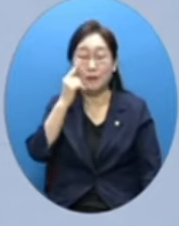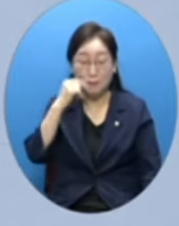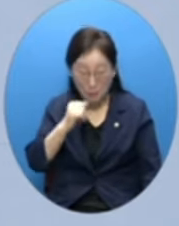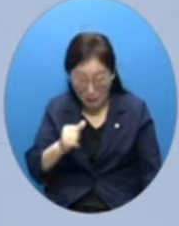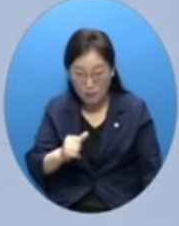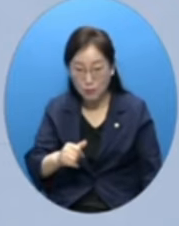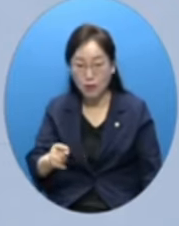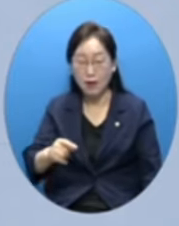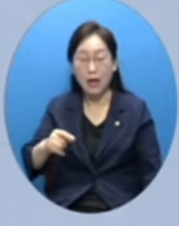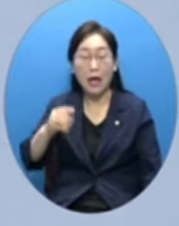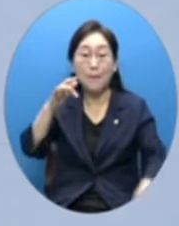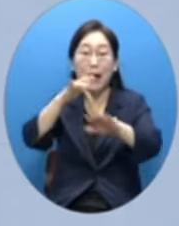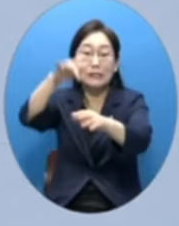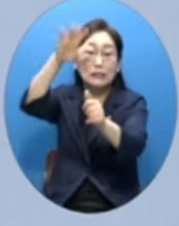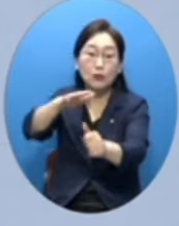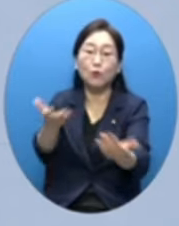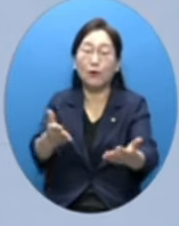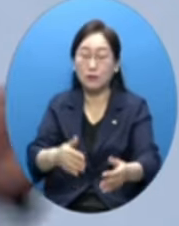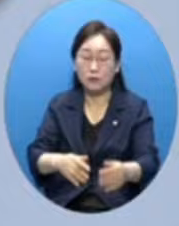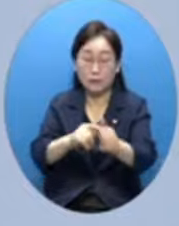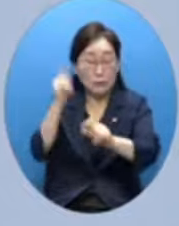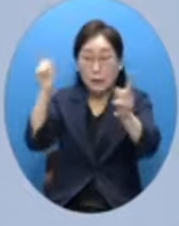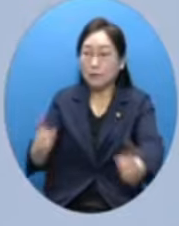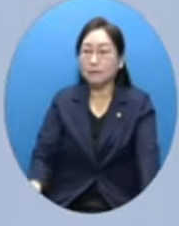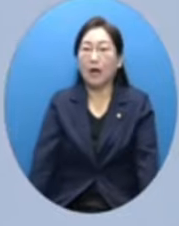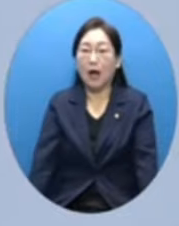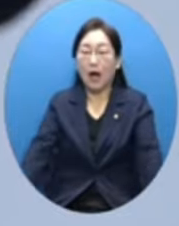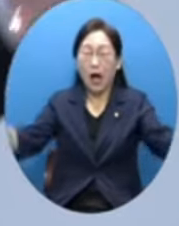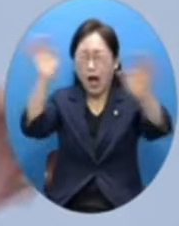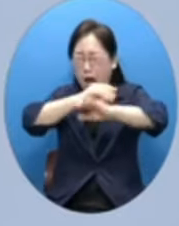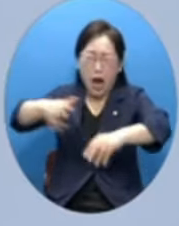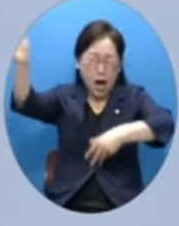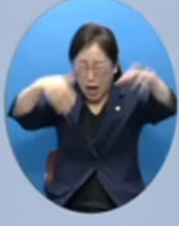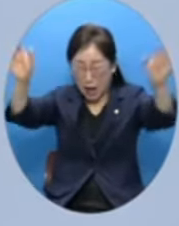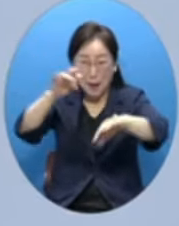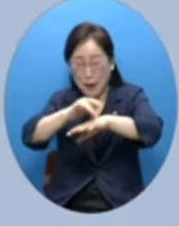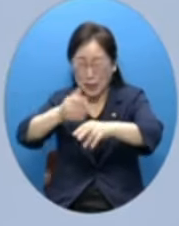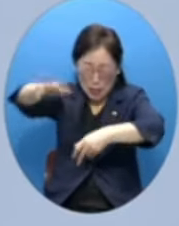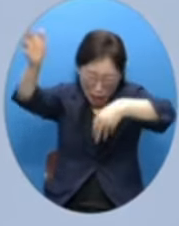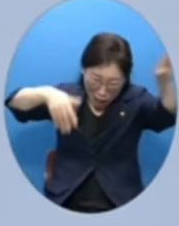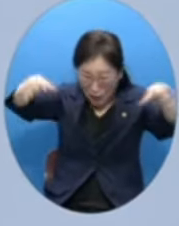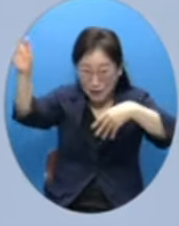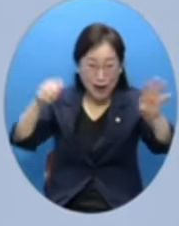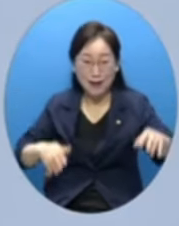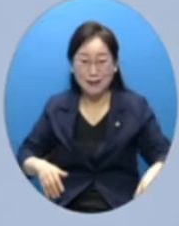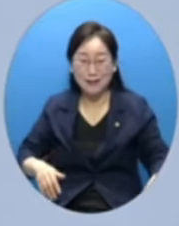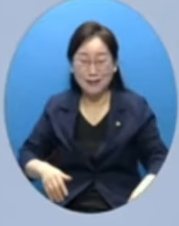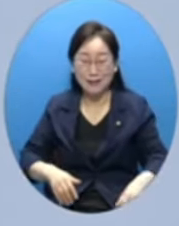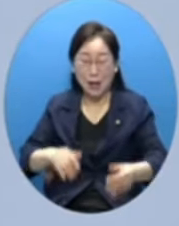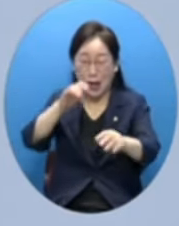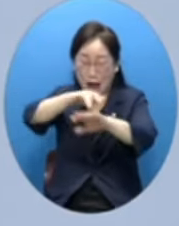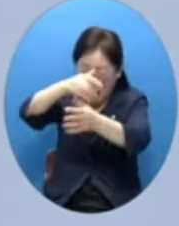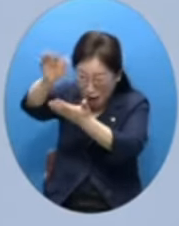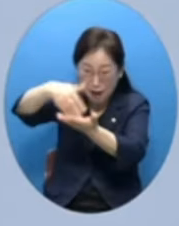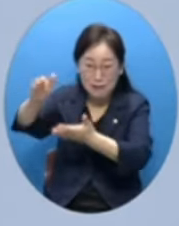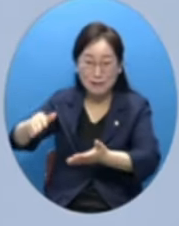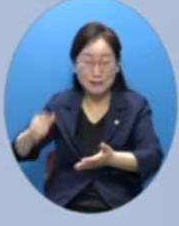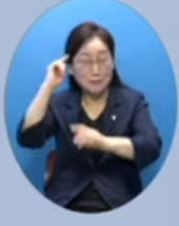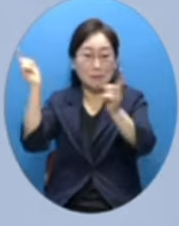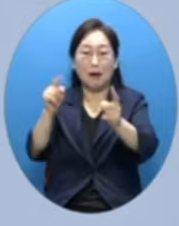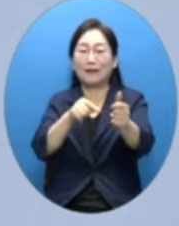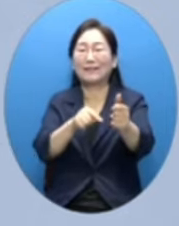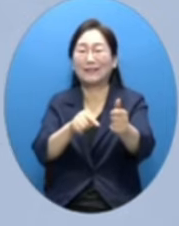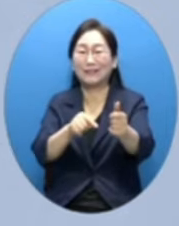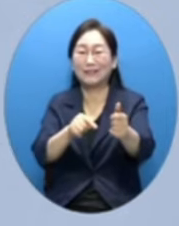수합니다 이을 자다 겠어요 그래 가고 막 손을 휘면서 마귀 가서 안한다니까 마귀를 쫓아내라고 정신 버쩍